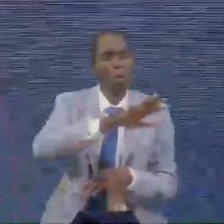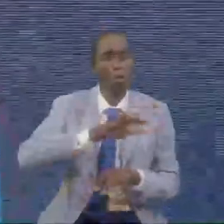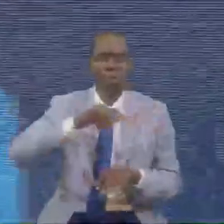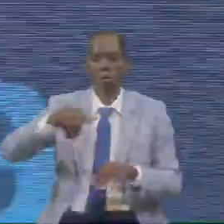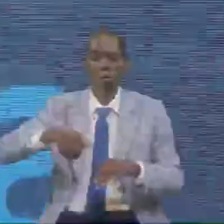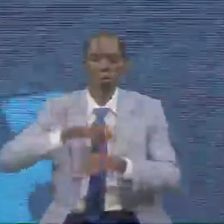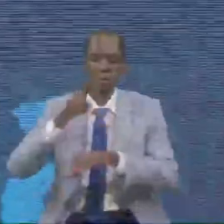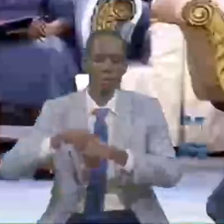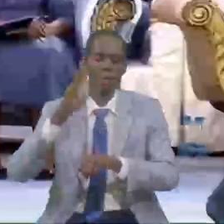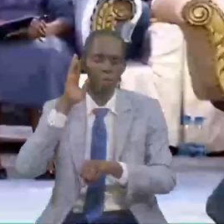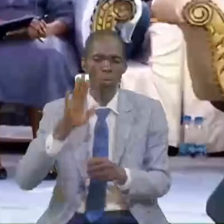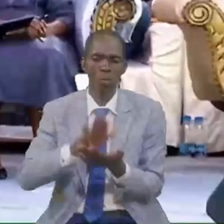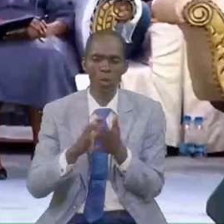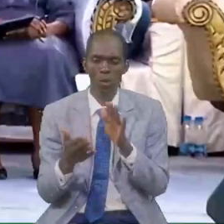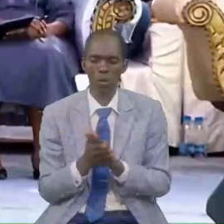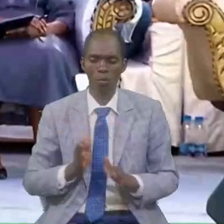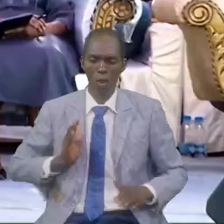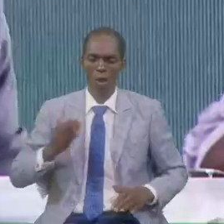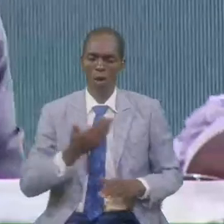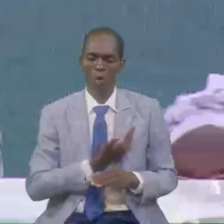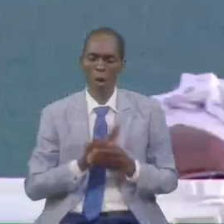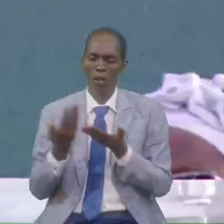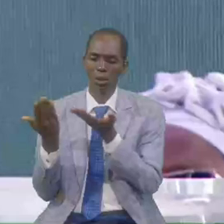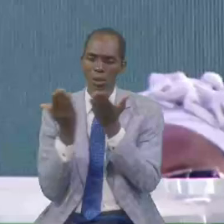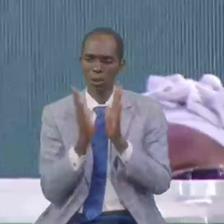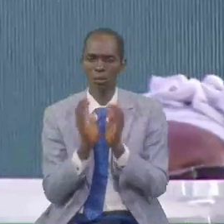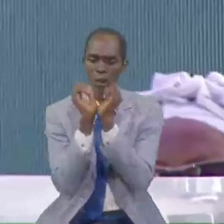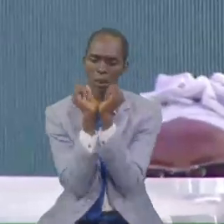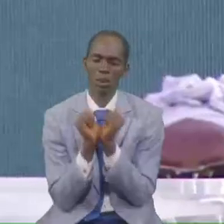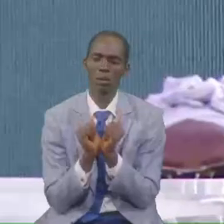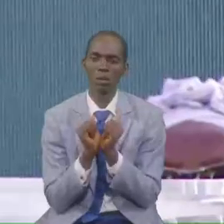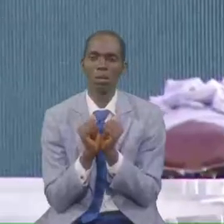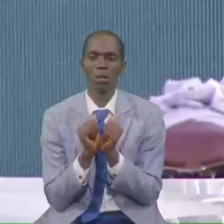non seulement lui, mais toute la nation sera notre esclave.